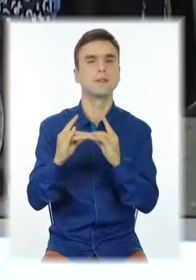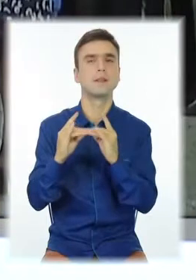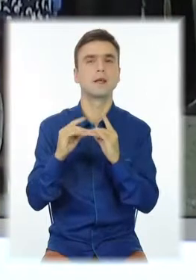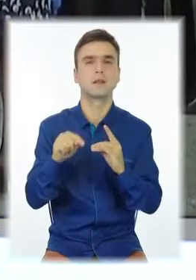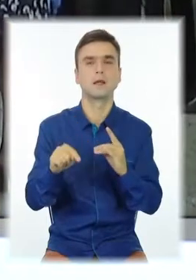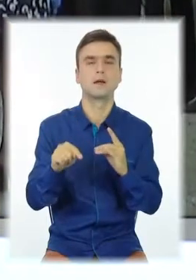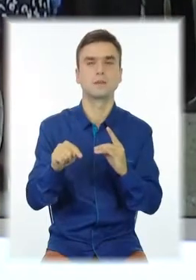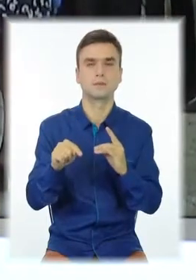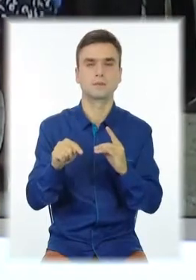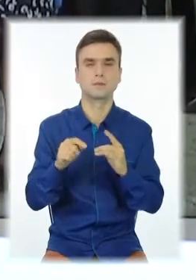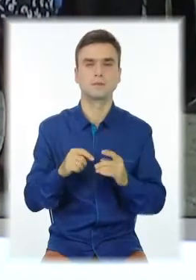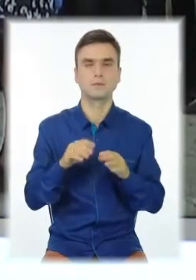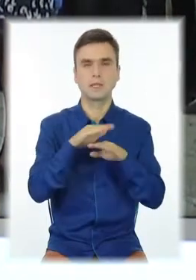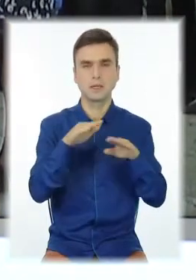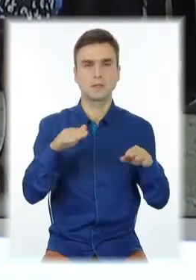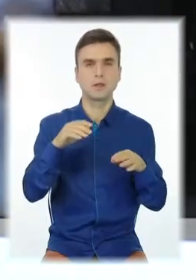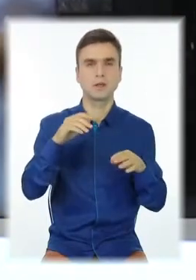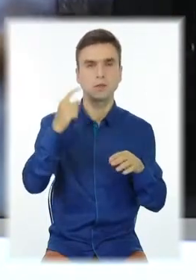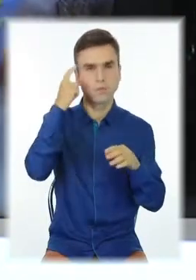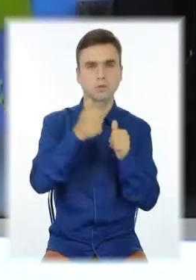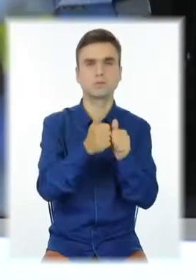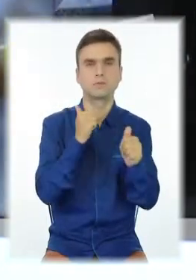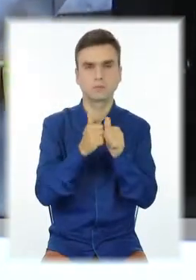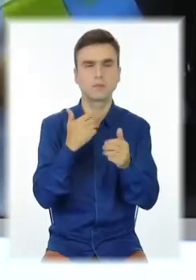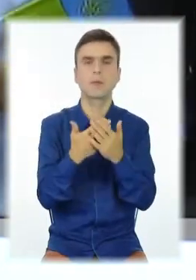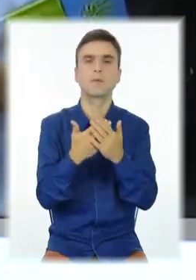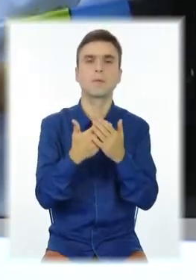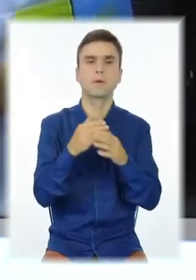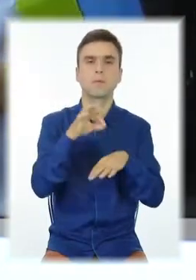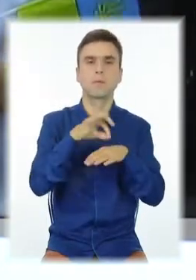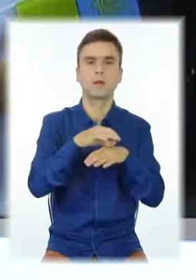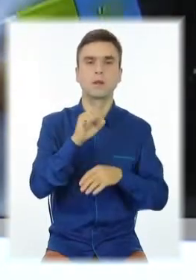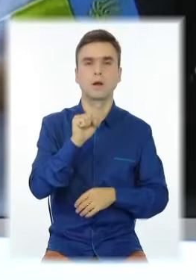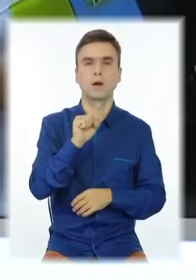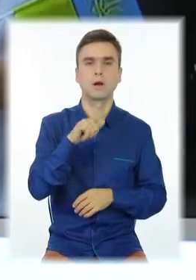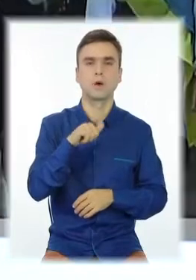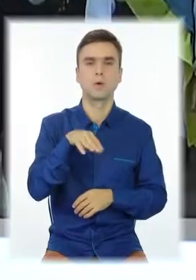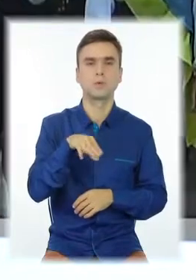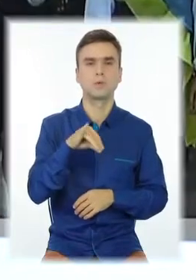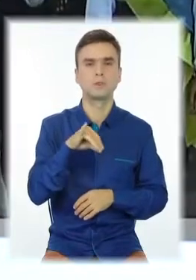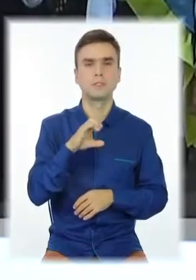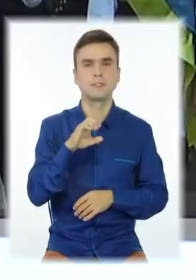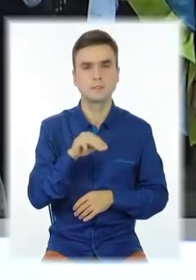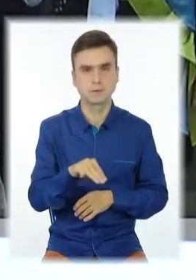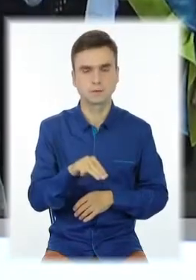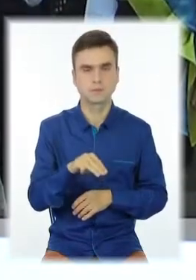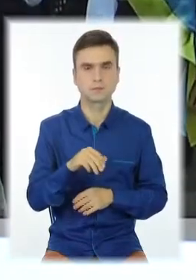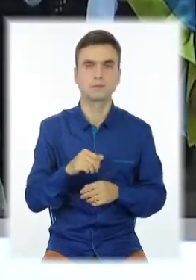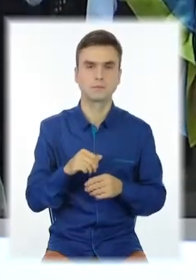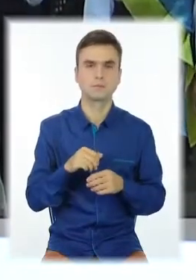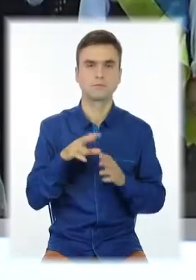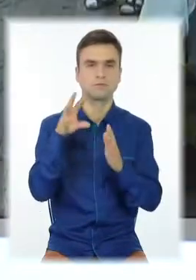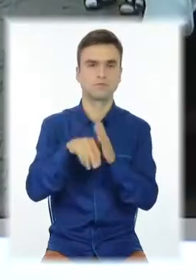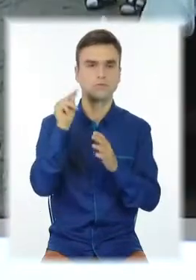школярі з особливостями розвитку, зокрема кілька десятків аутистів. Вони всі разом відсвяткували День знань, заспівали гімн